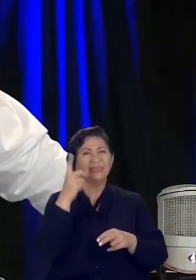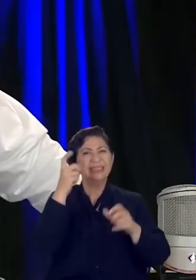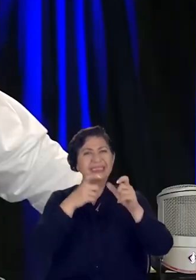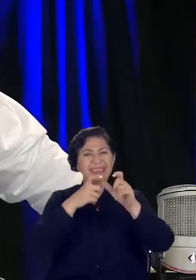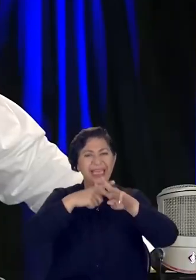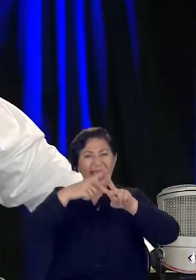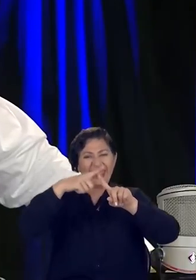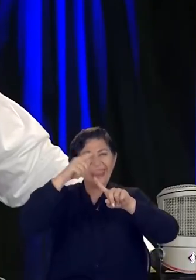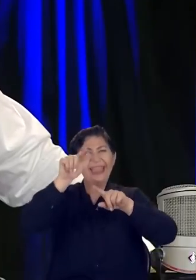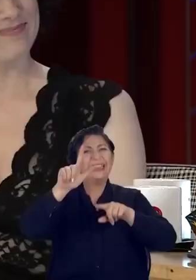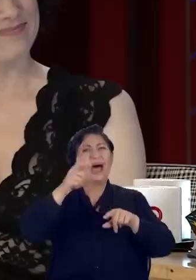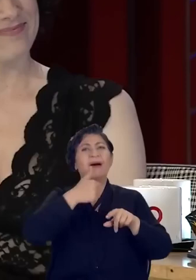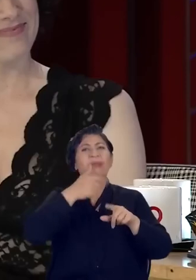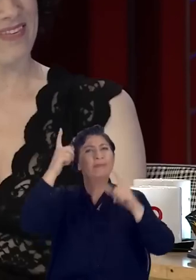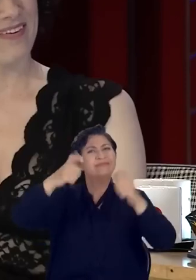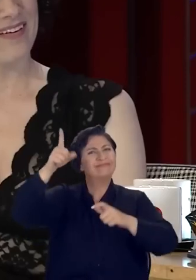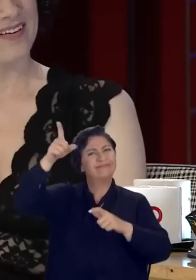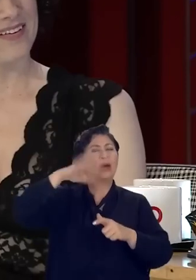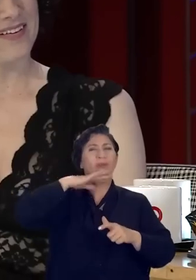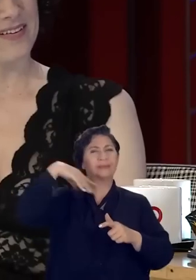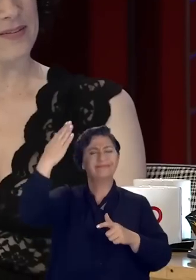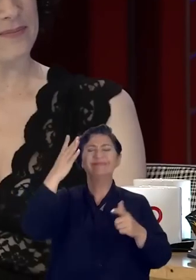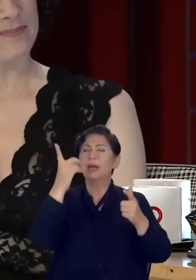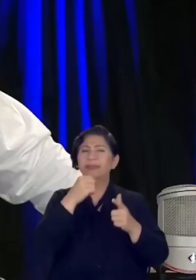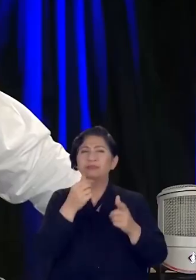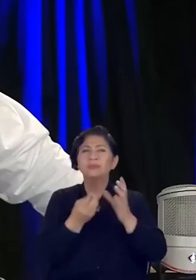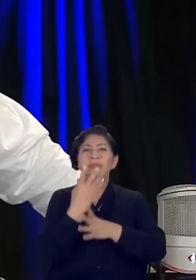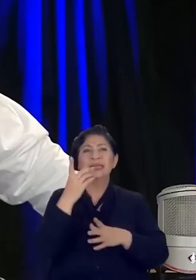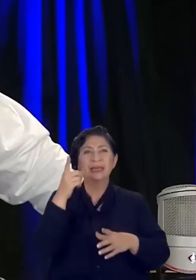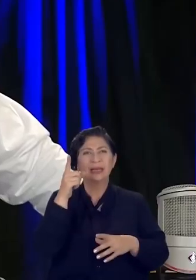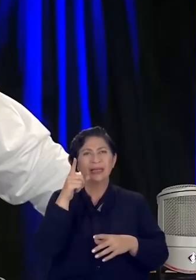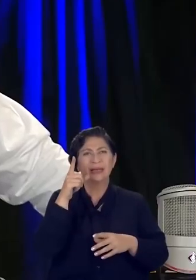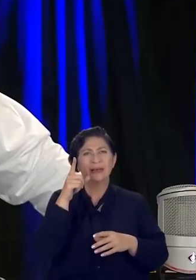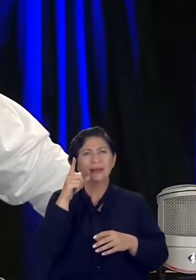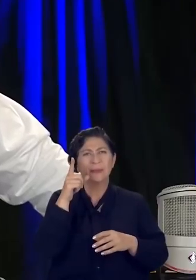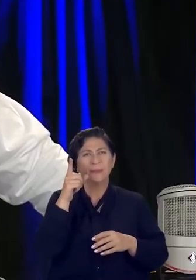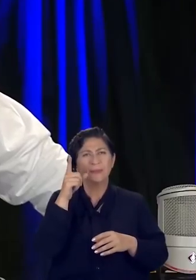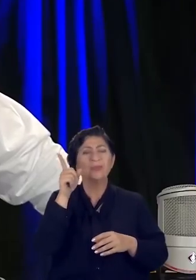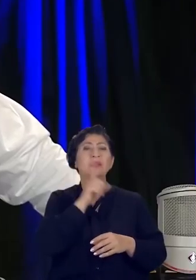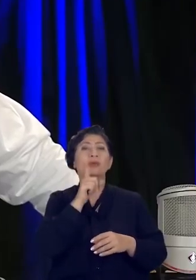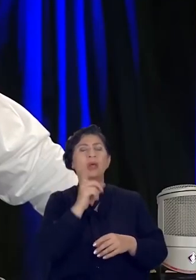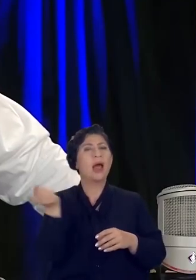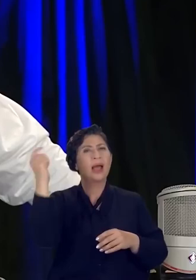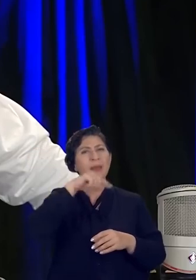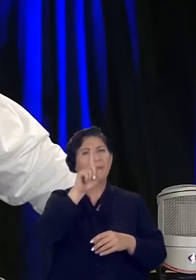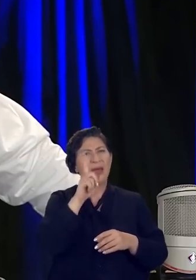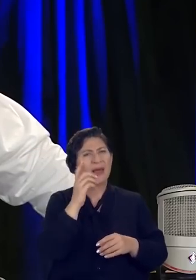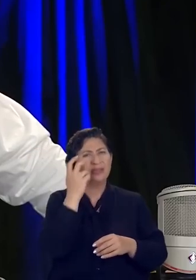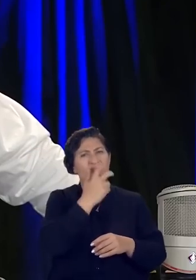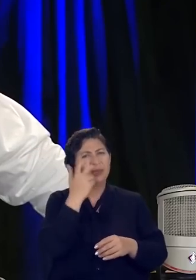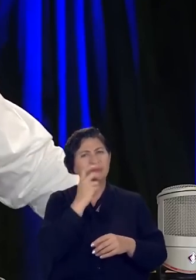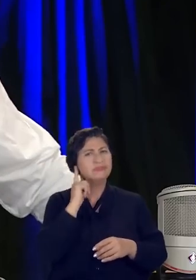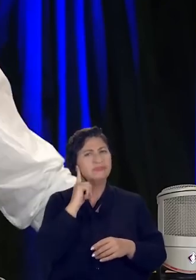adam çıkmamıştı. Halbuki galiba Jimi Hendrix de Seattle'dan Londra'ya gitmişti değil mi? Öyle